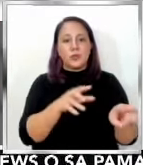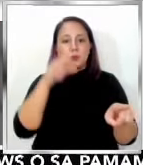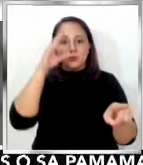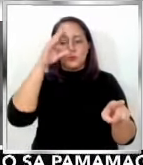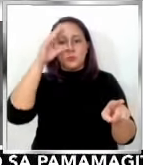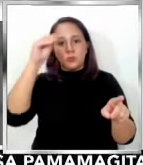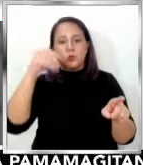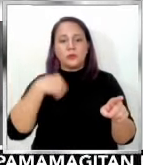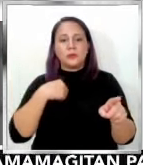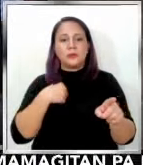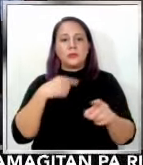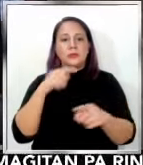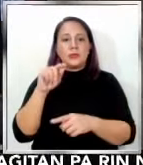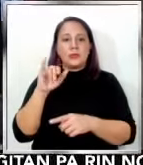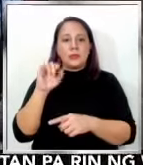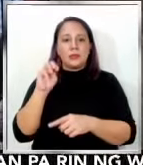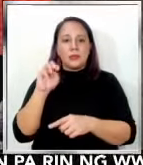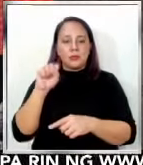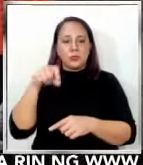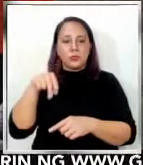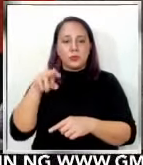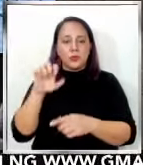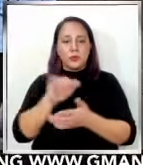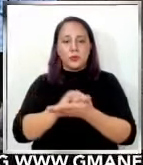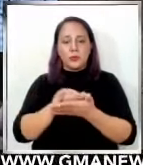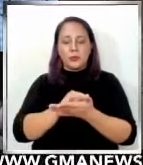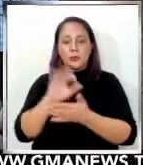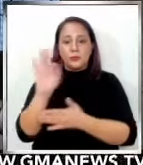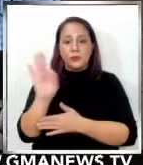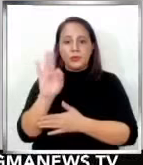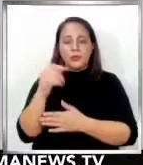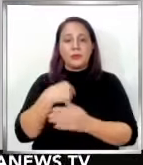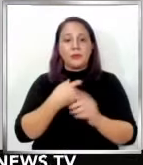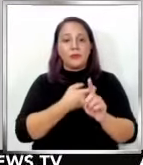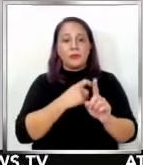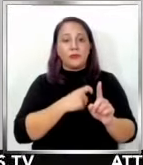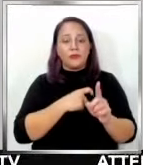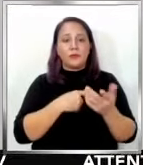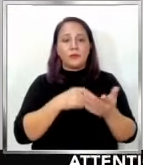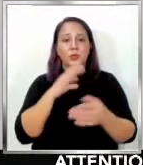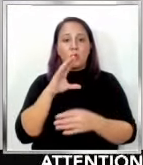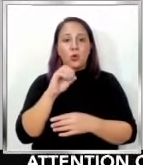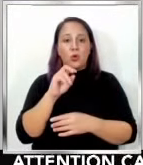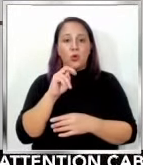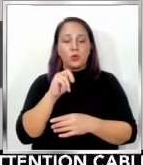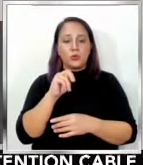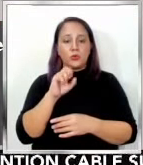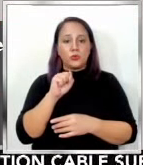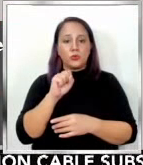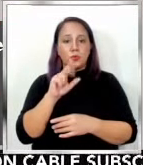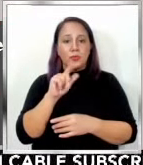York City noong Biyernes. Kagagaling lang daw ni Maria sa Philippine Consulate kasama ang kaibigan